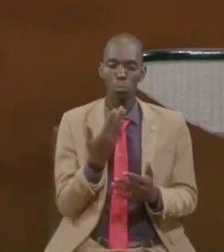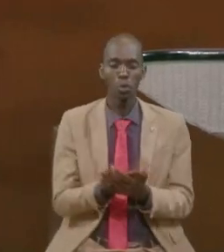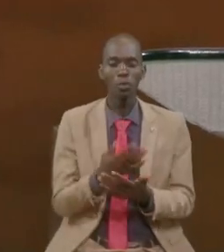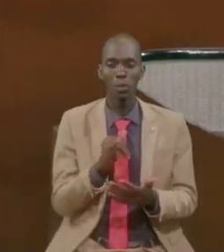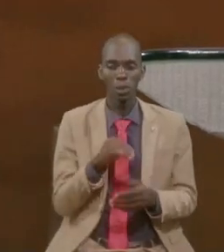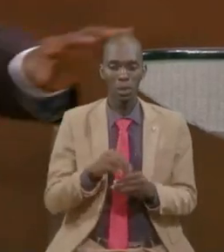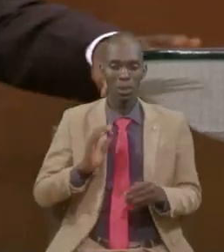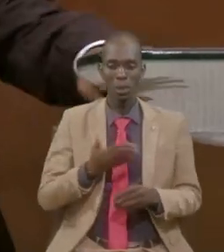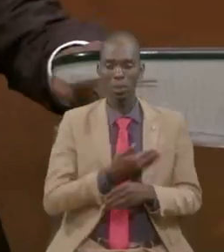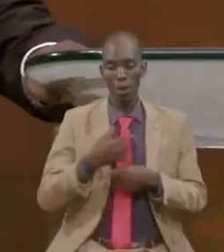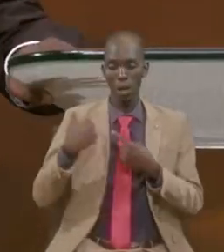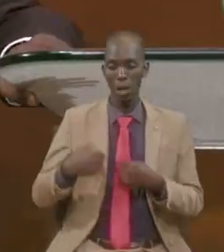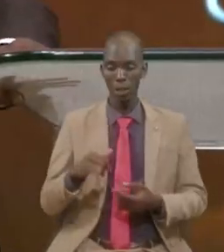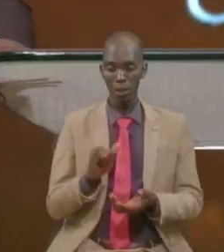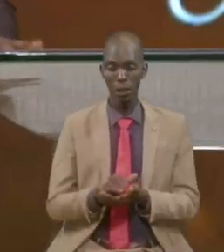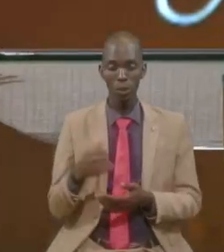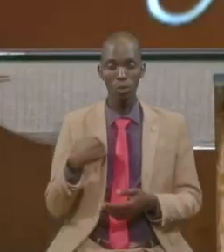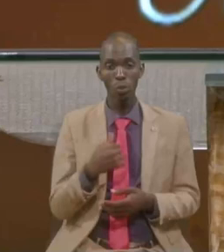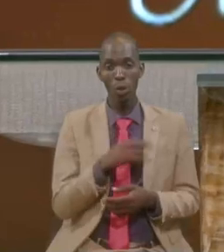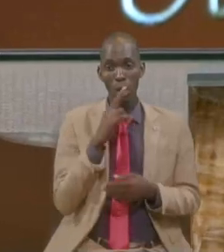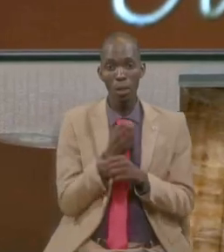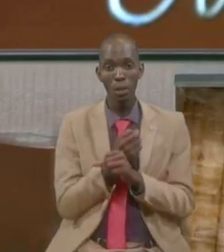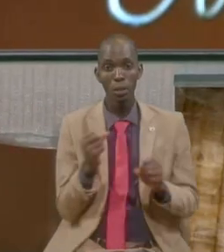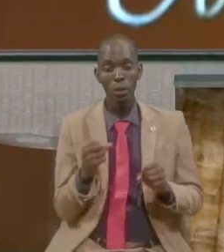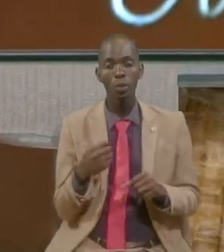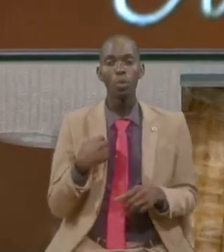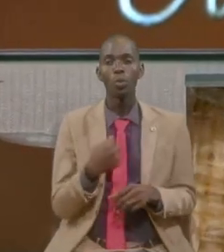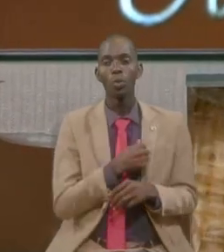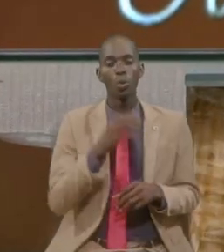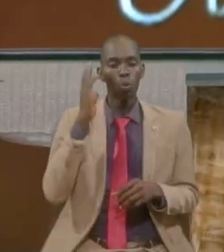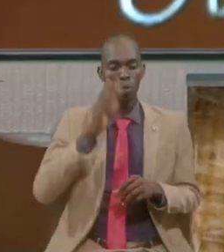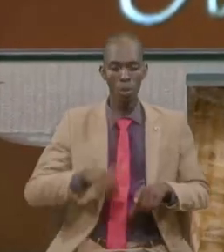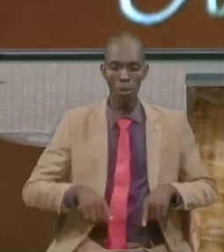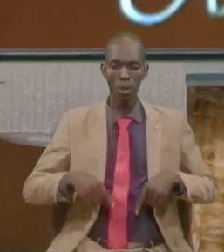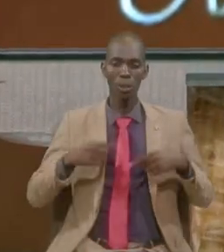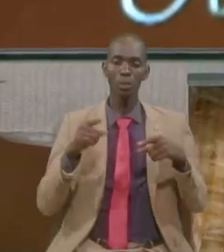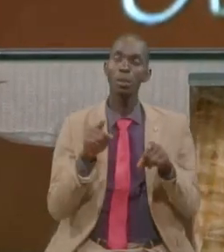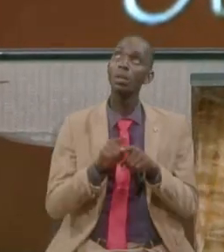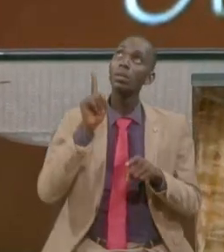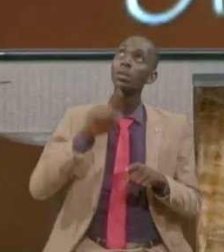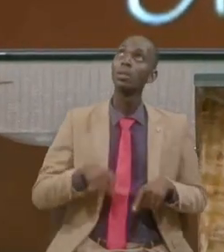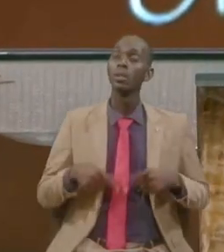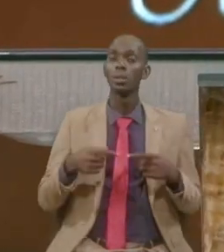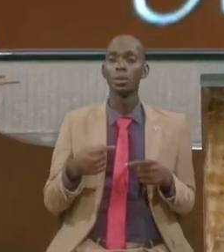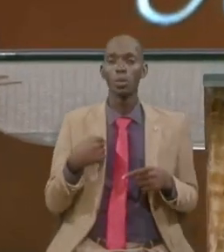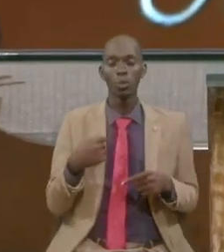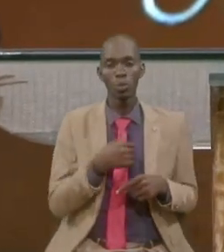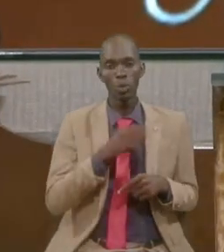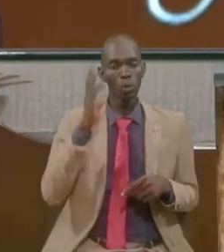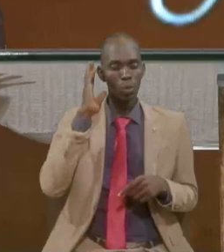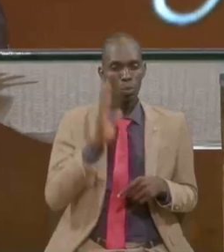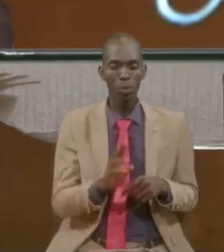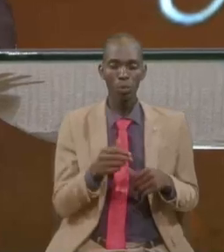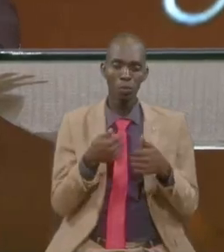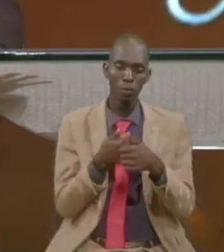notre cœur que nous sommes enfants de Dieu, nous devons vivre comme lui. Nous devons